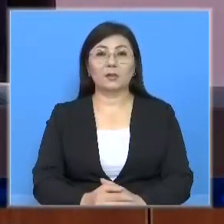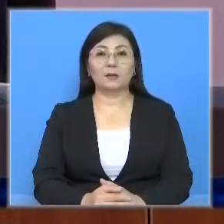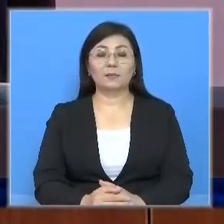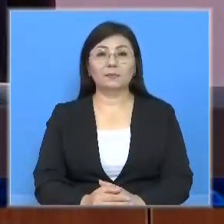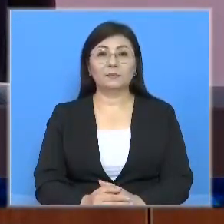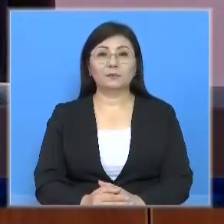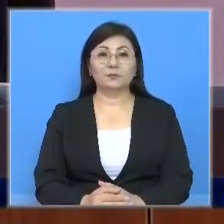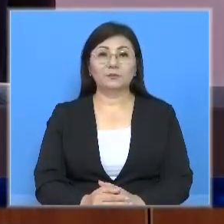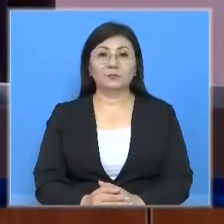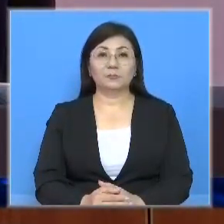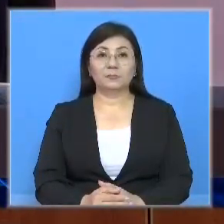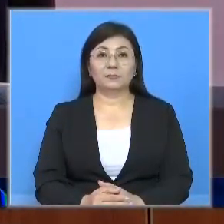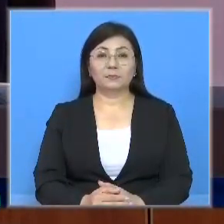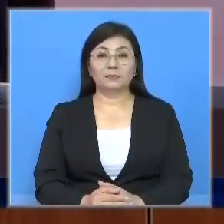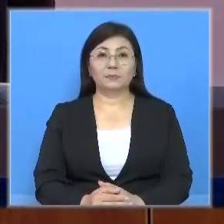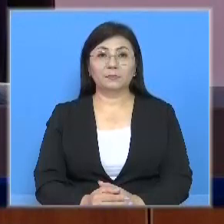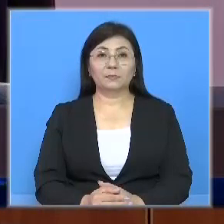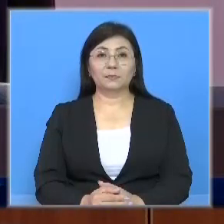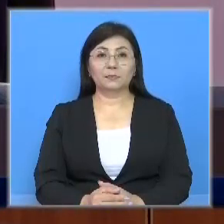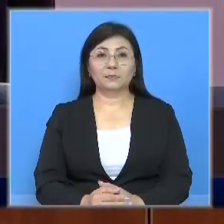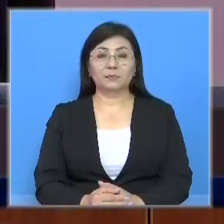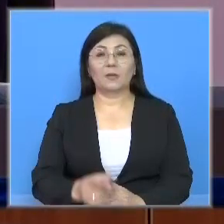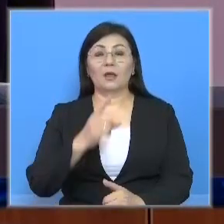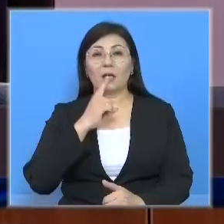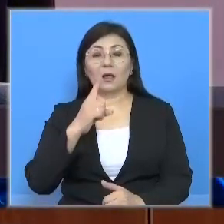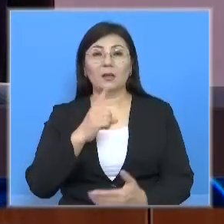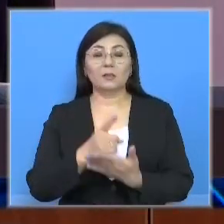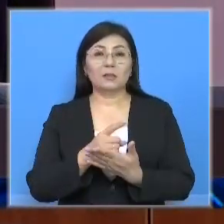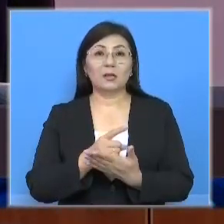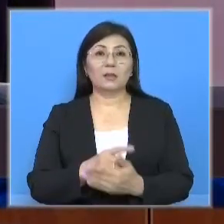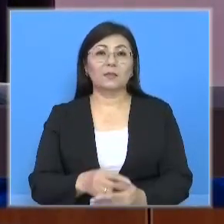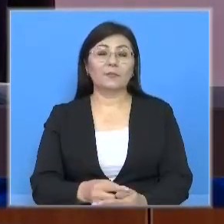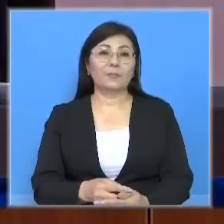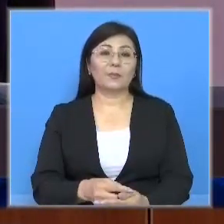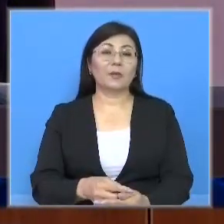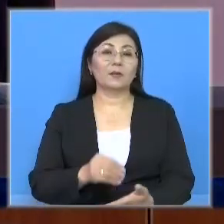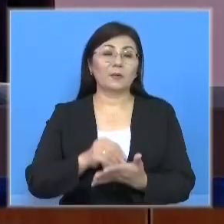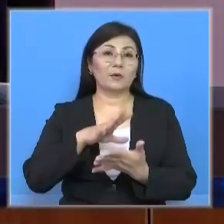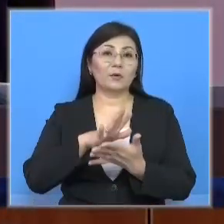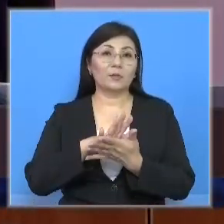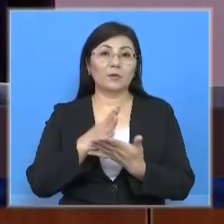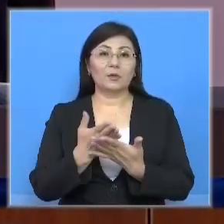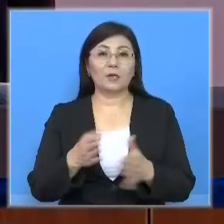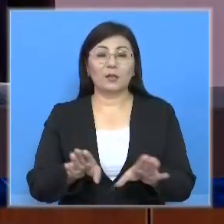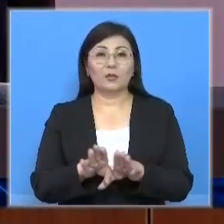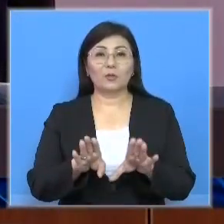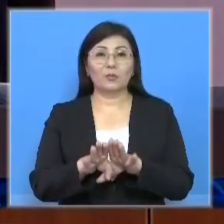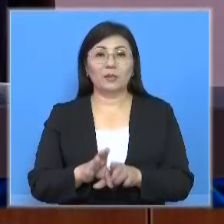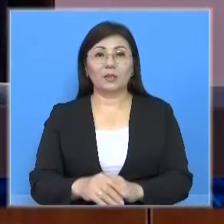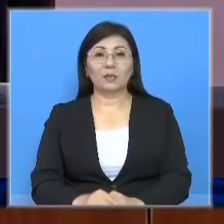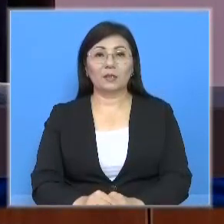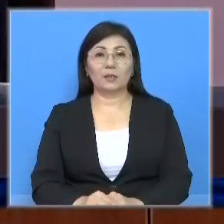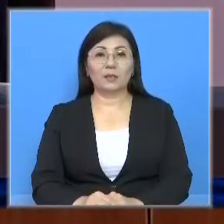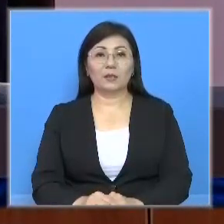қашықтан белгі беру жүйесімен жабдықталған. Сондай ақ